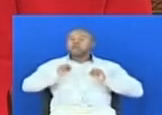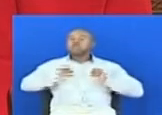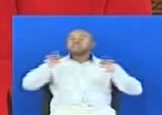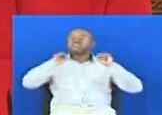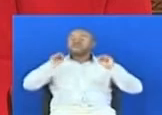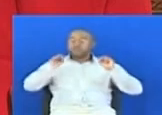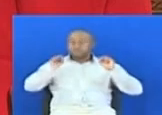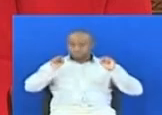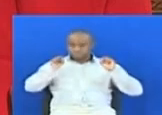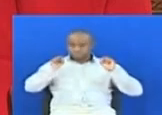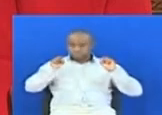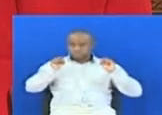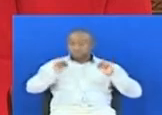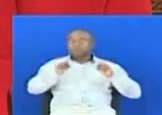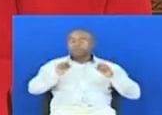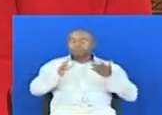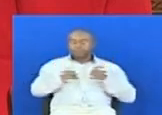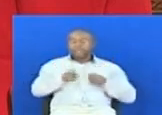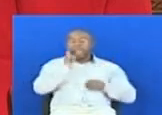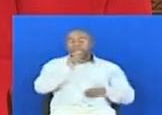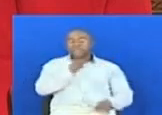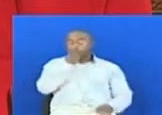leader. Anaona mbali.